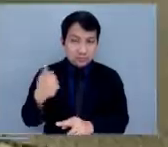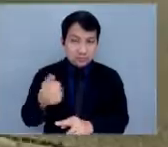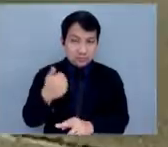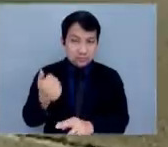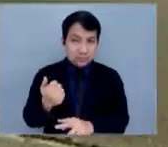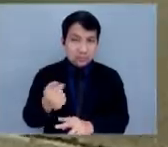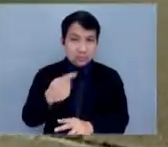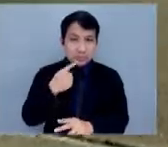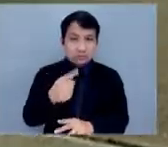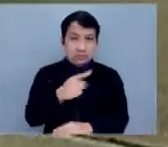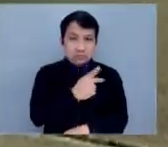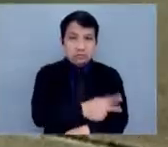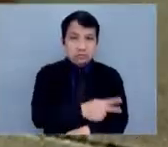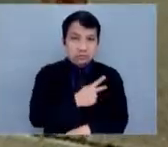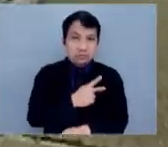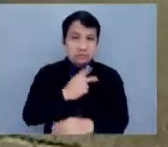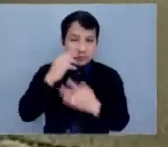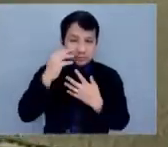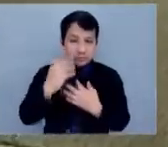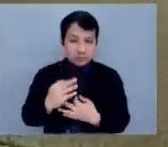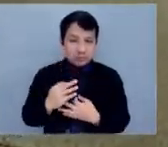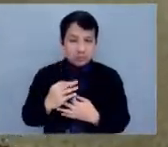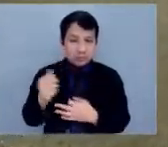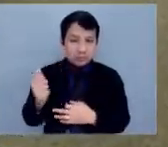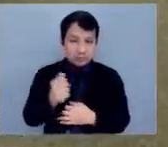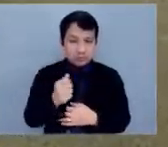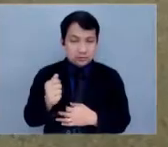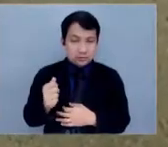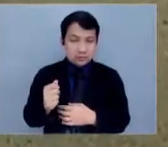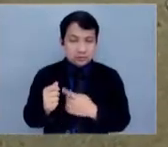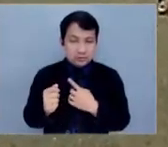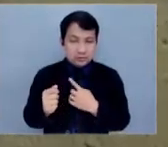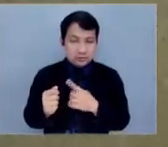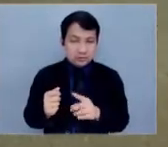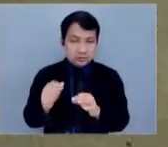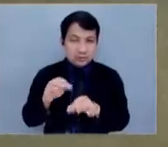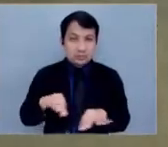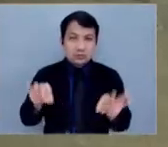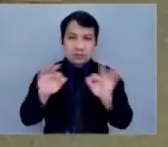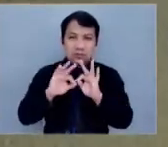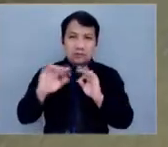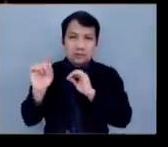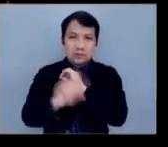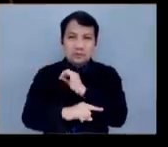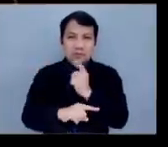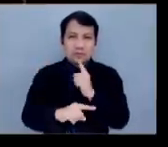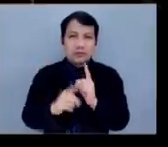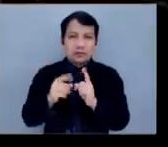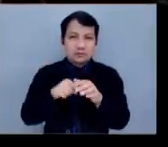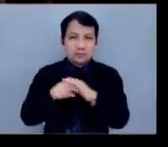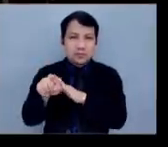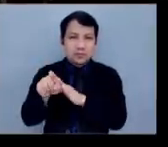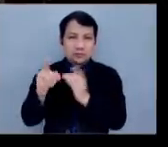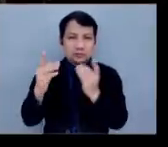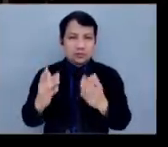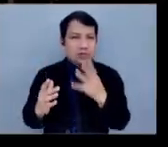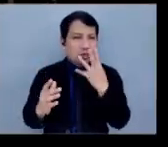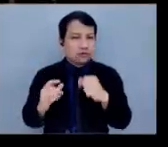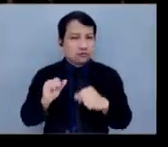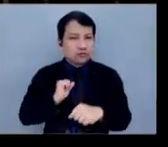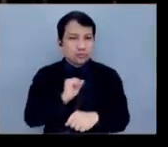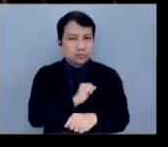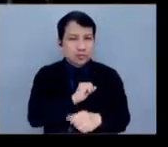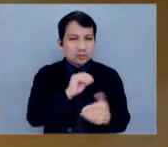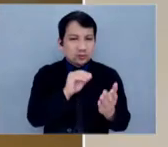pasyente. Desidido naman ang Transportation Department na panagutin ang tumakas na driver. Inaalam na rin kung kaninong senador nakarehistro ang